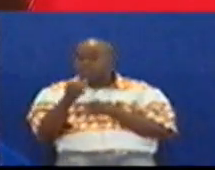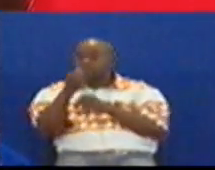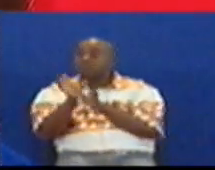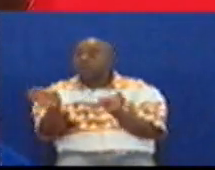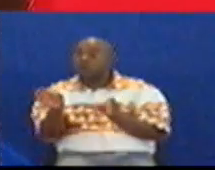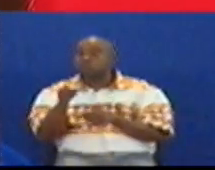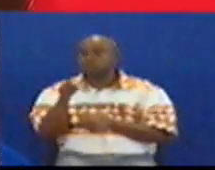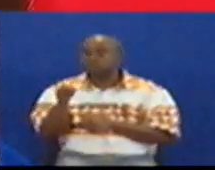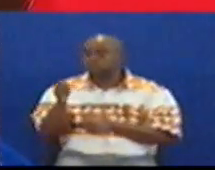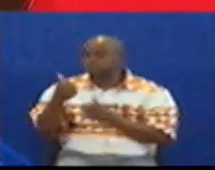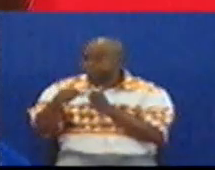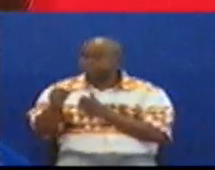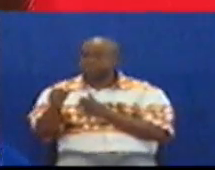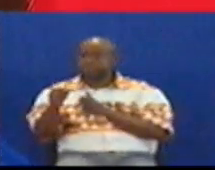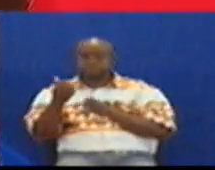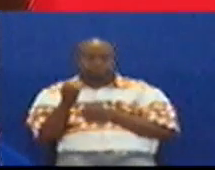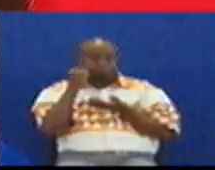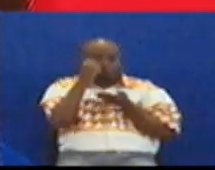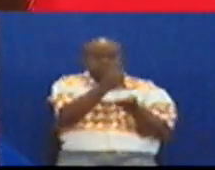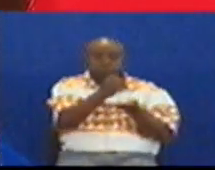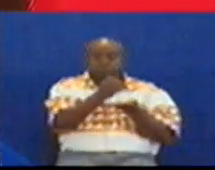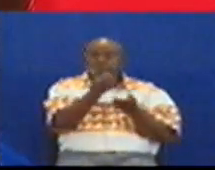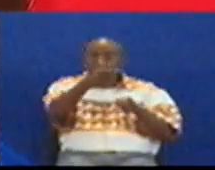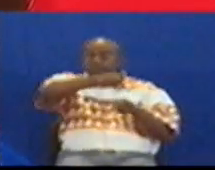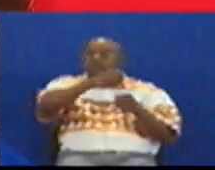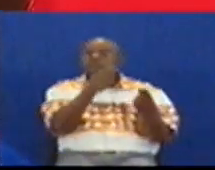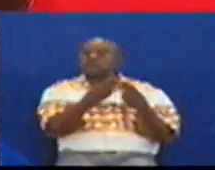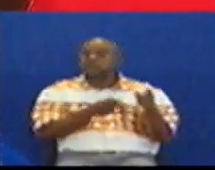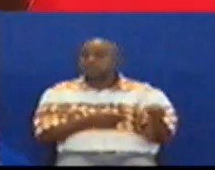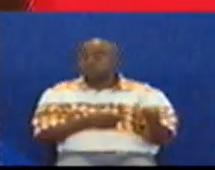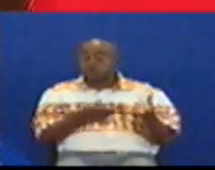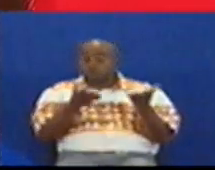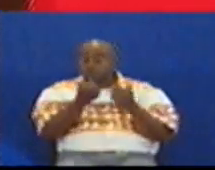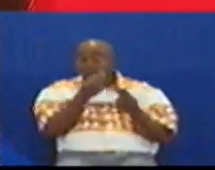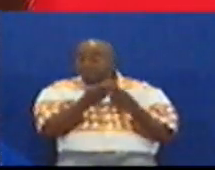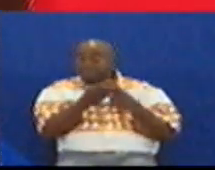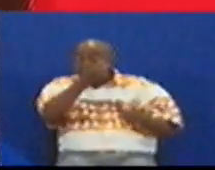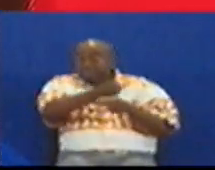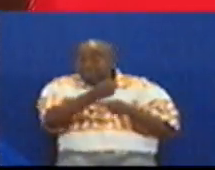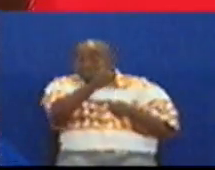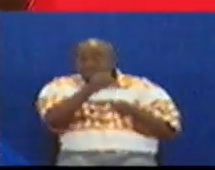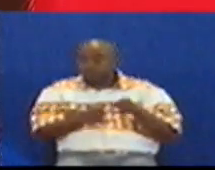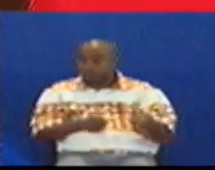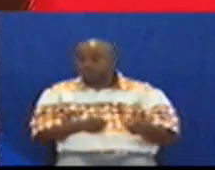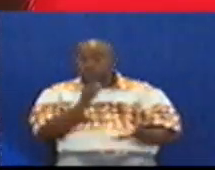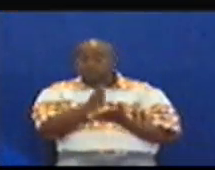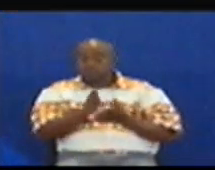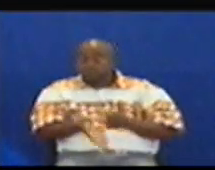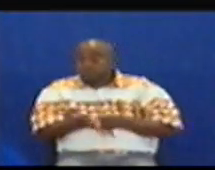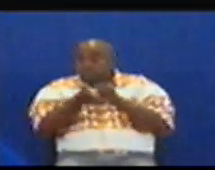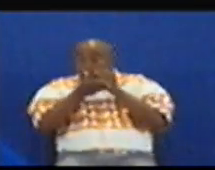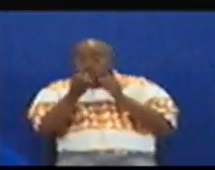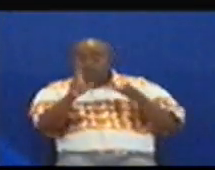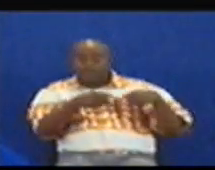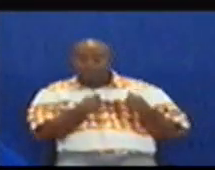ikachukuliwa specifically ikapelekwa kwa madaktari kuongezea motisha, ni jambo la msingi sana, litatusaidia na wao kuwapa motisha na morali